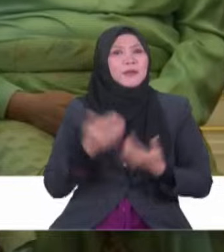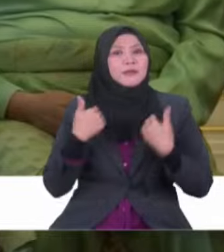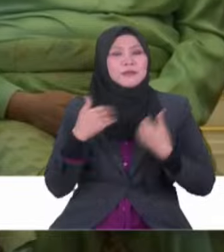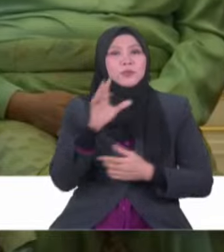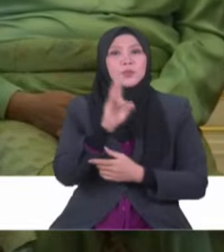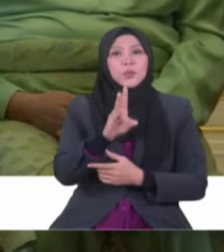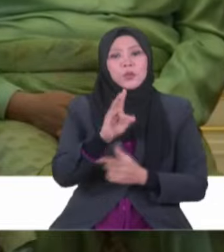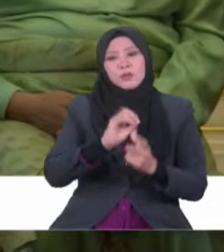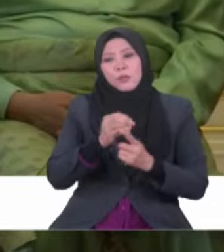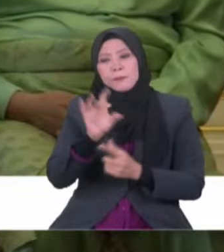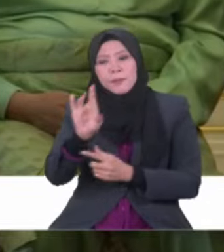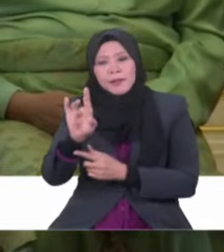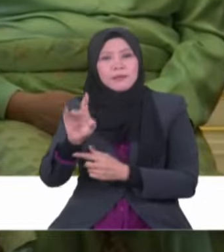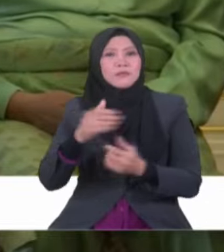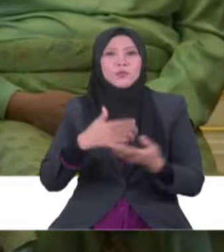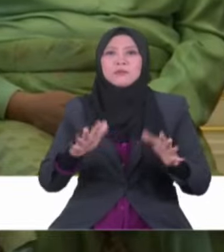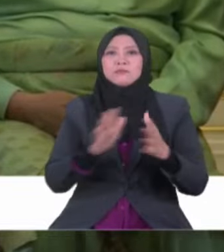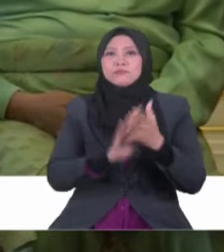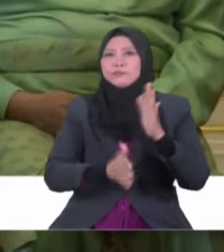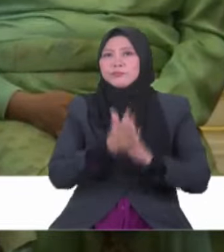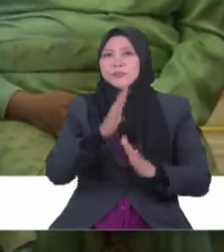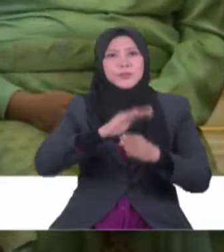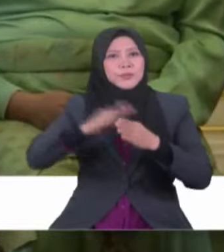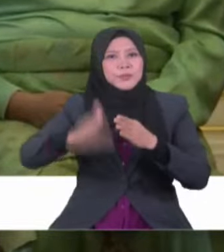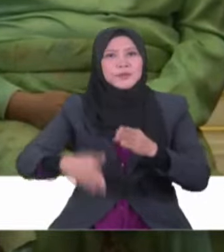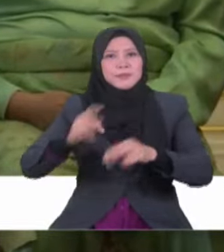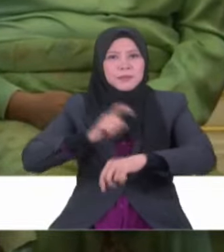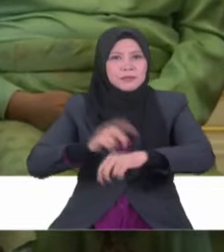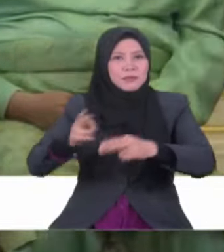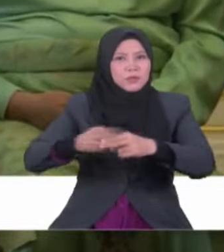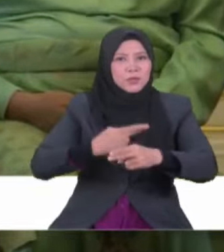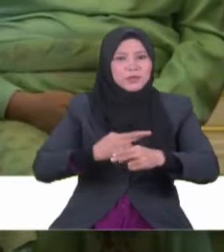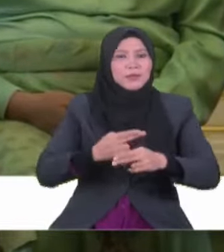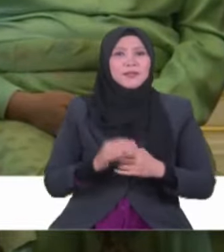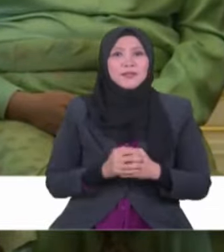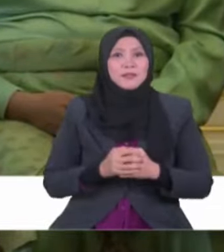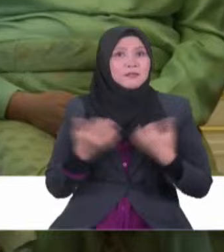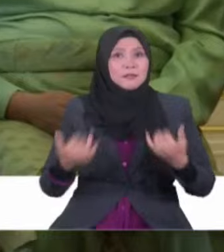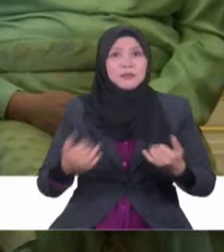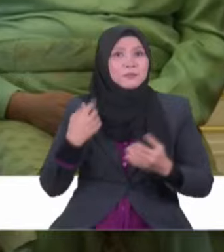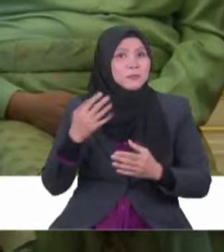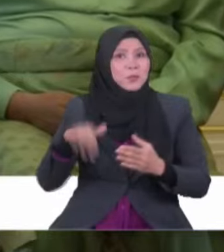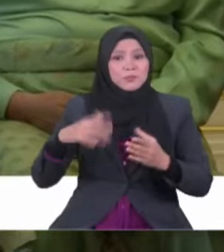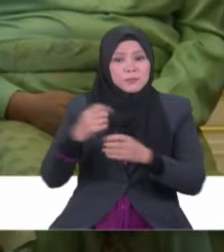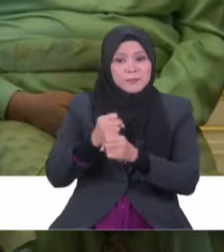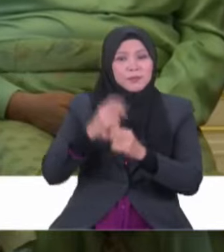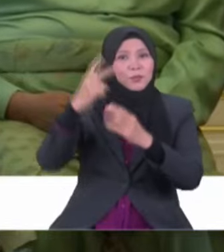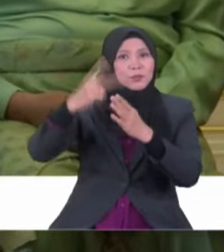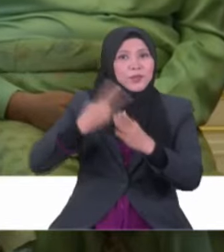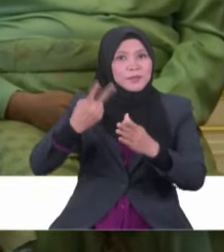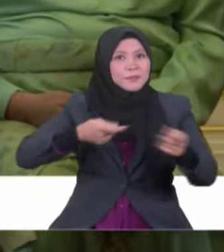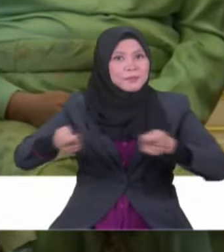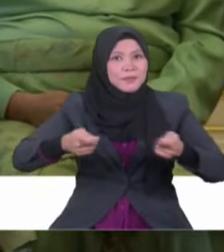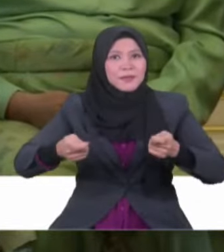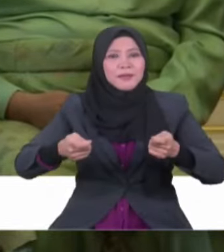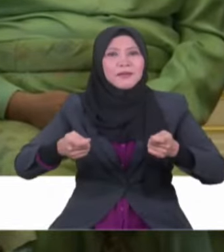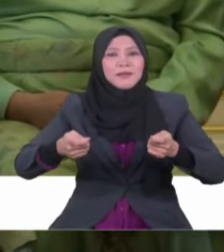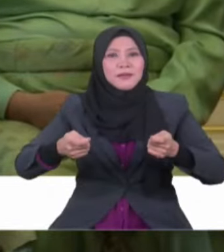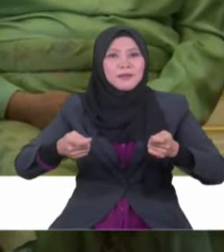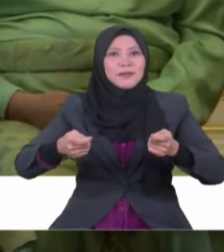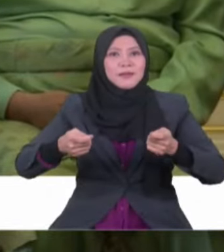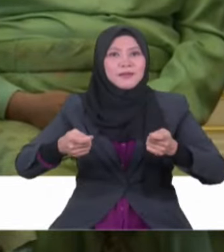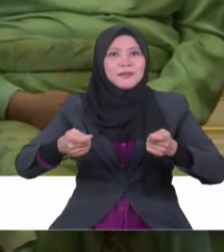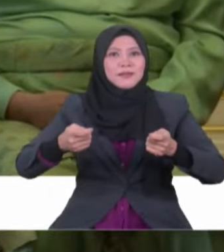7-8 isu itu kita bereskan dalam masa yang sangat singkat. Sudah kena fikir kita belum sampai 2 bulan pentadbiran. Maknanya it